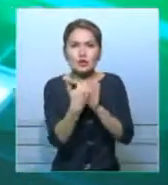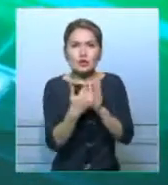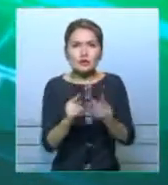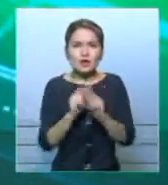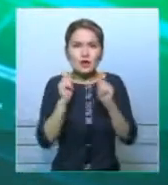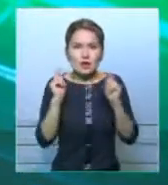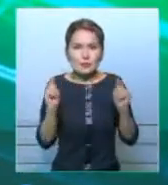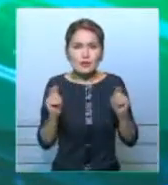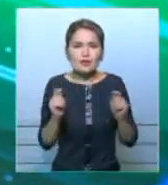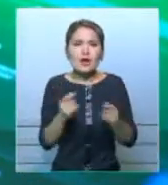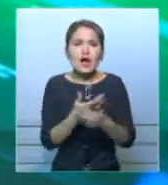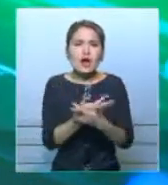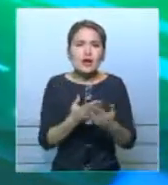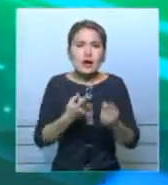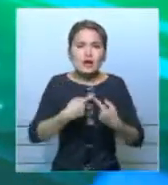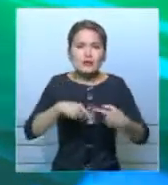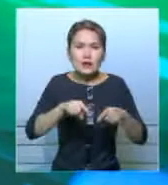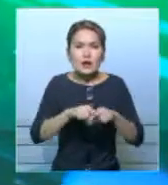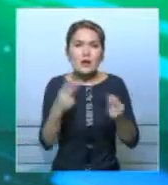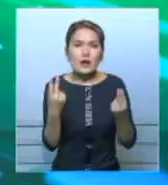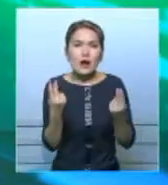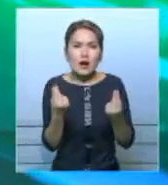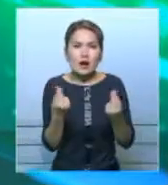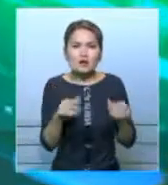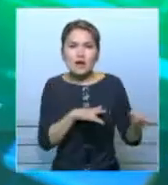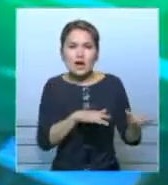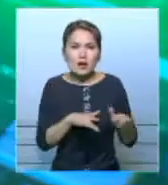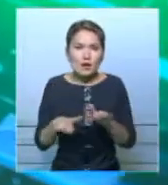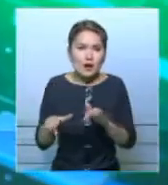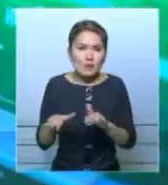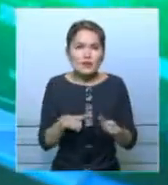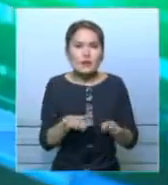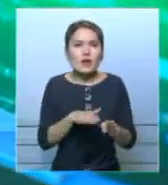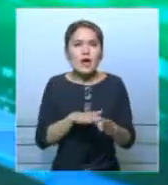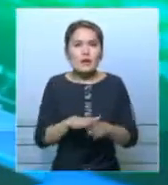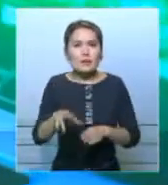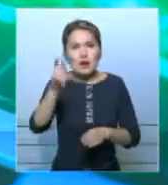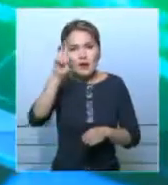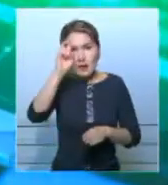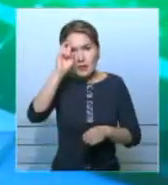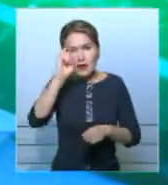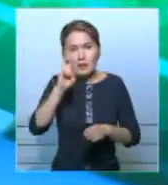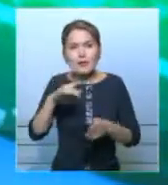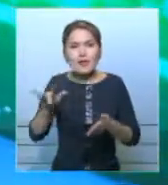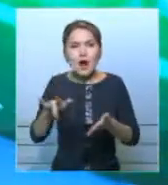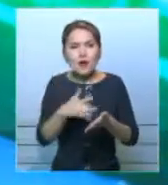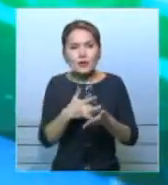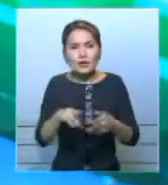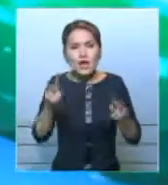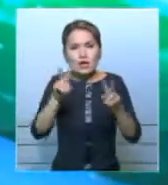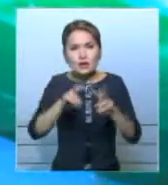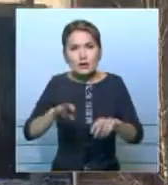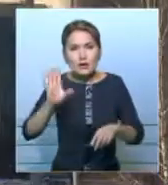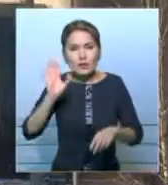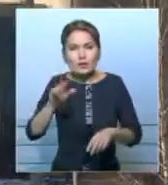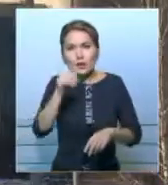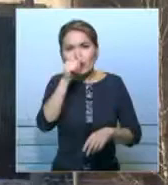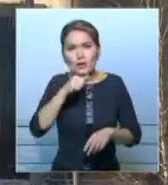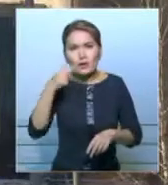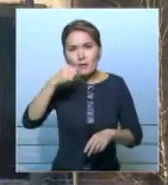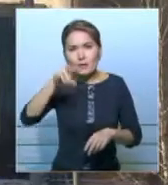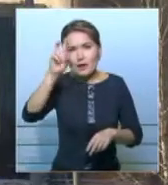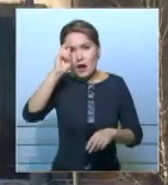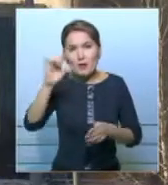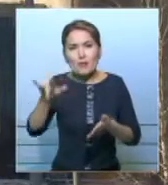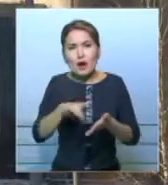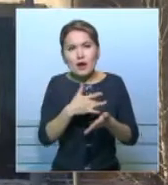Енді түрлі ведомстволардағы қаржылық операциялардың жүзеге асуын мемлекеттік аудиторлар тексереді. Өткен жылдың соңында қабылданған мемлекеттік